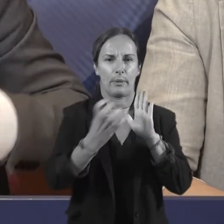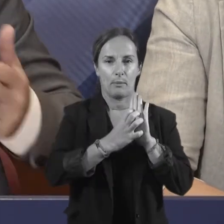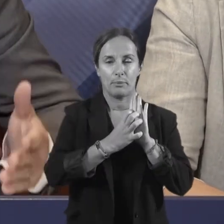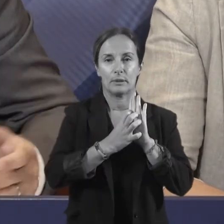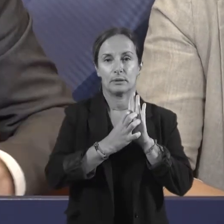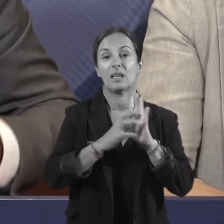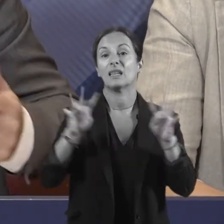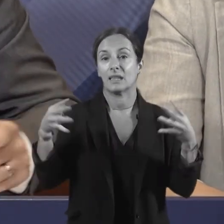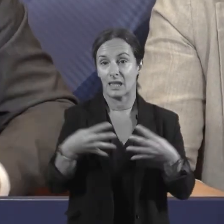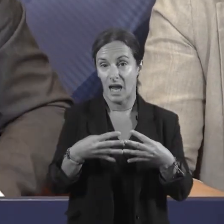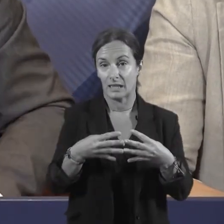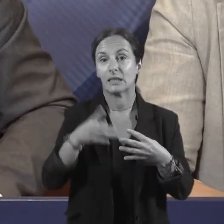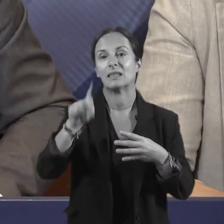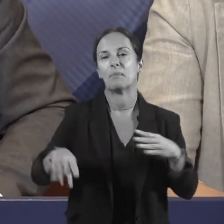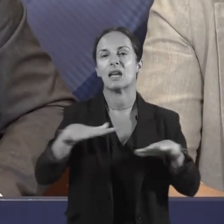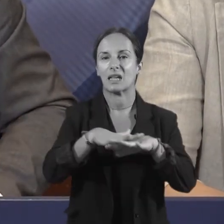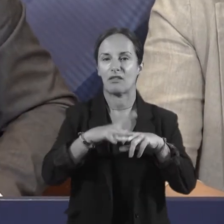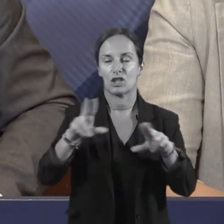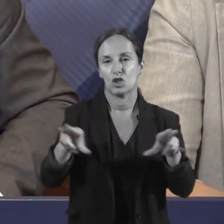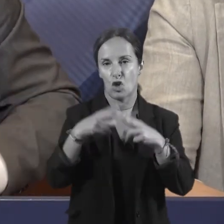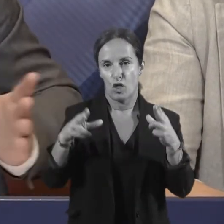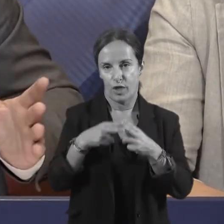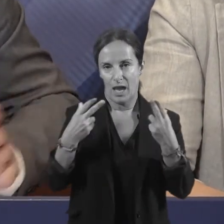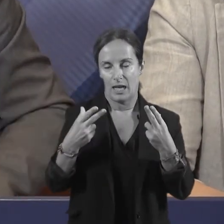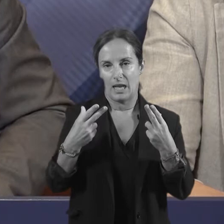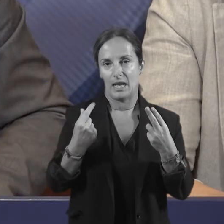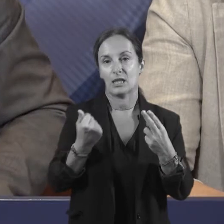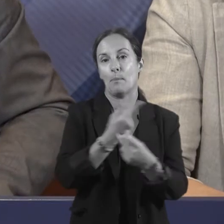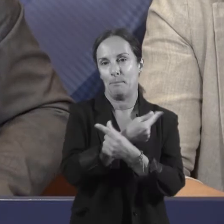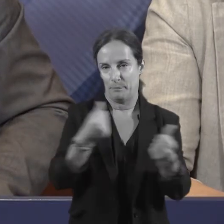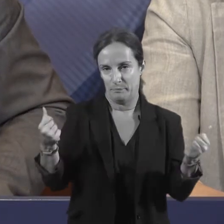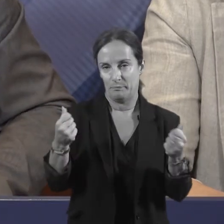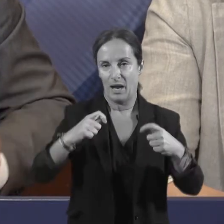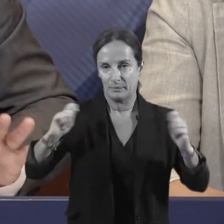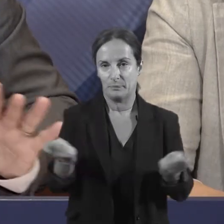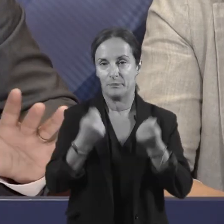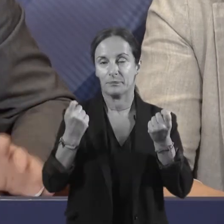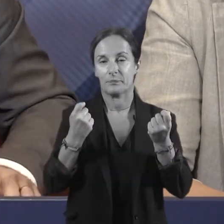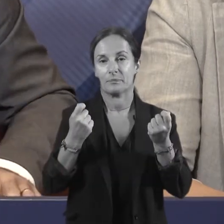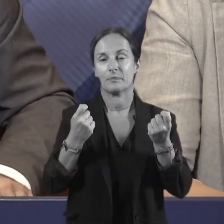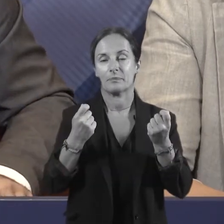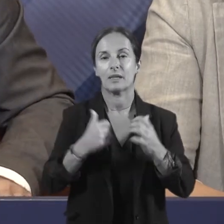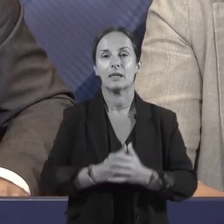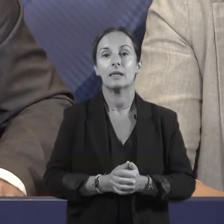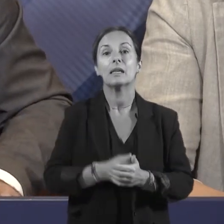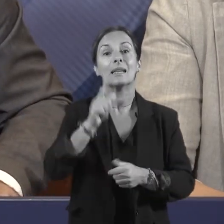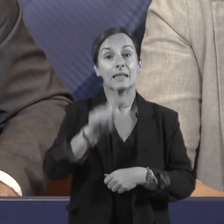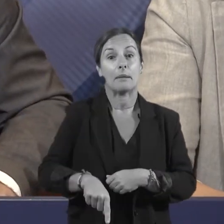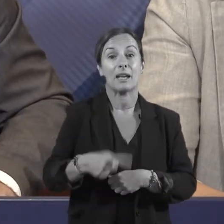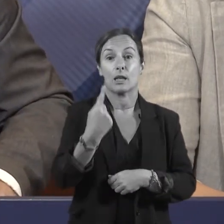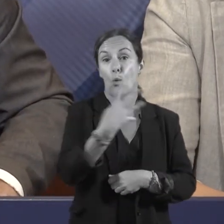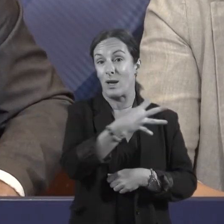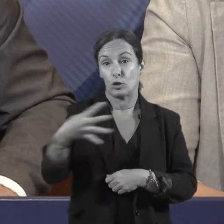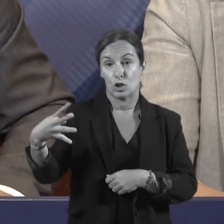a nivell d'internet i a nivell de xarxes socials. I també voldria destacar una acció que reforçarem durant 4 setmanes en el